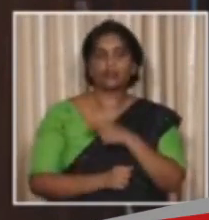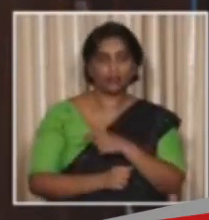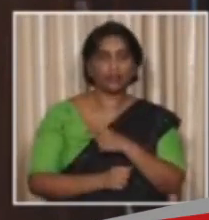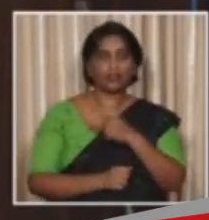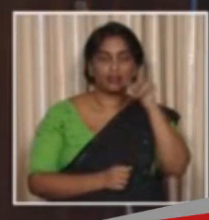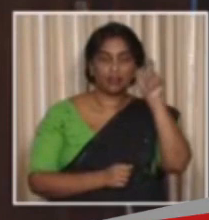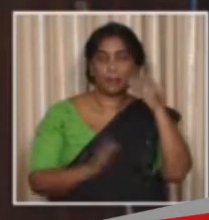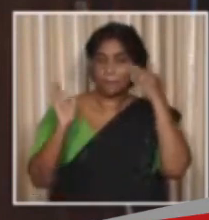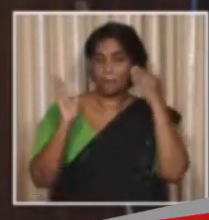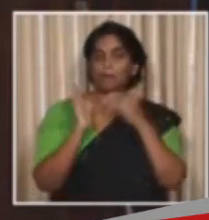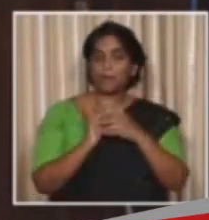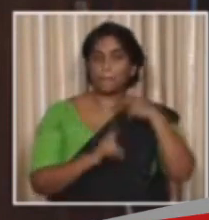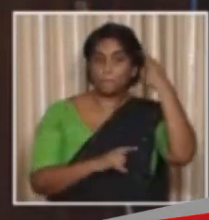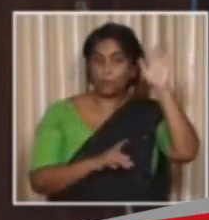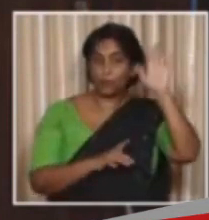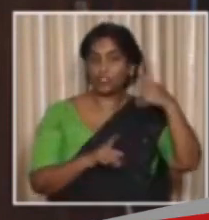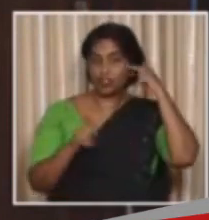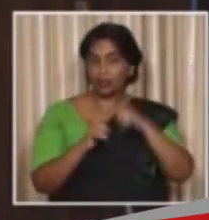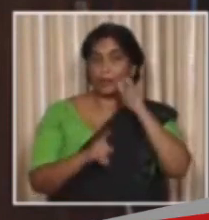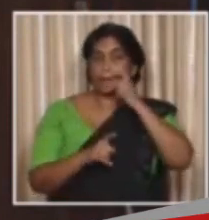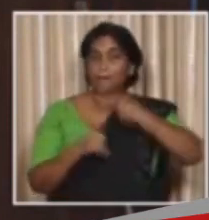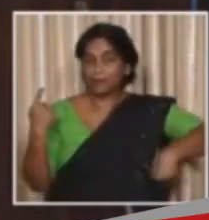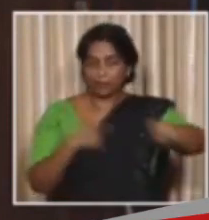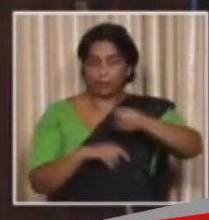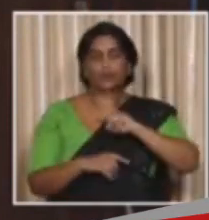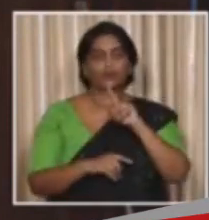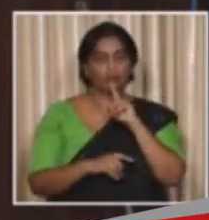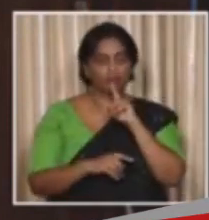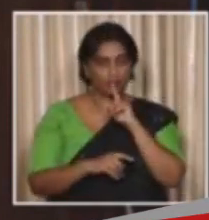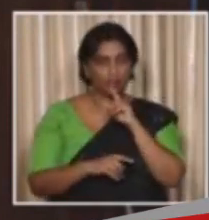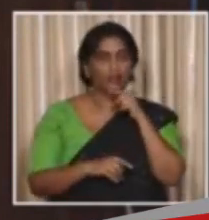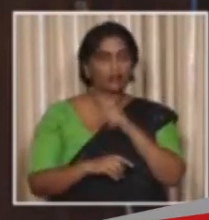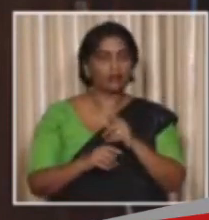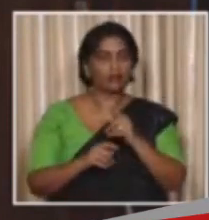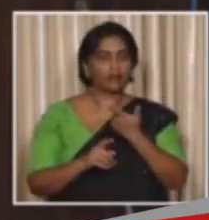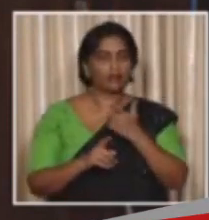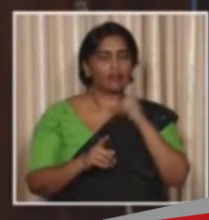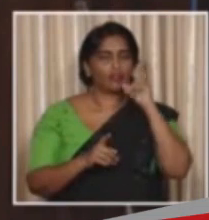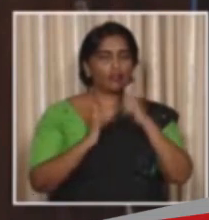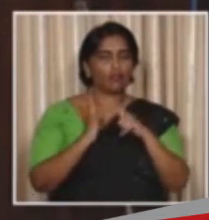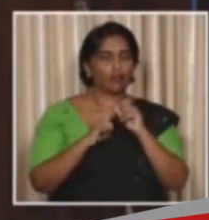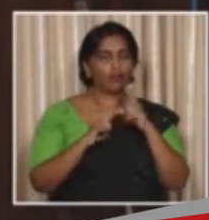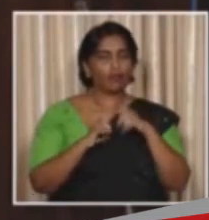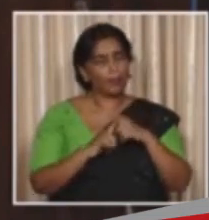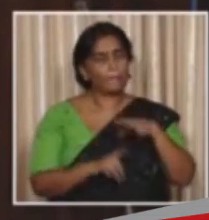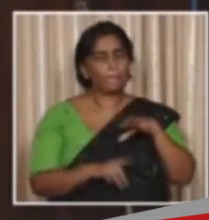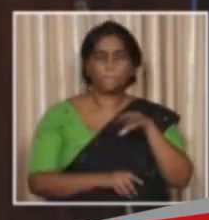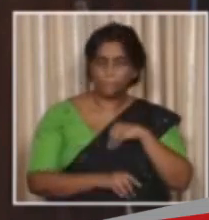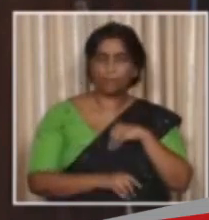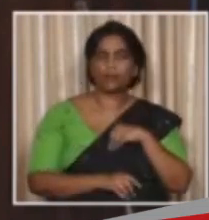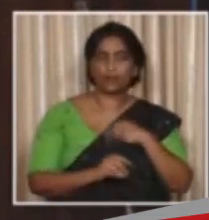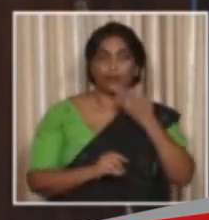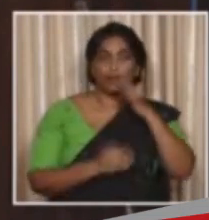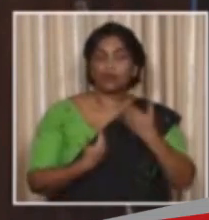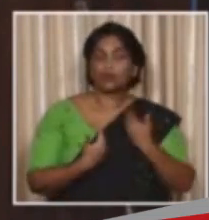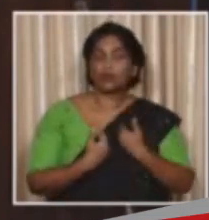මම ඉතාමත් පෑදිලා මේ එතුමායිනියෙන් පෙනී සිටින පිස්සා වෙනුවෙන් පෙනී සිටින පිස්සන්ටත් කියනවා මේ කිසිම කෝප් එකේ ඇවිල්ලා